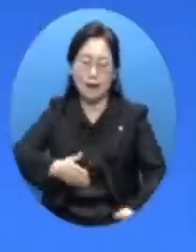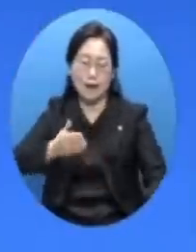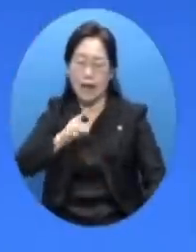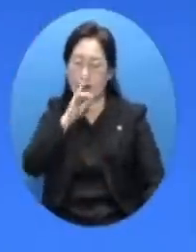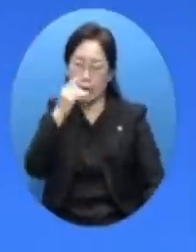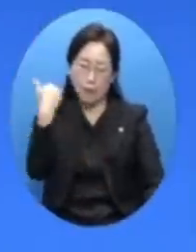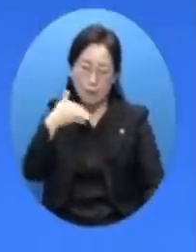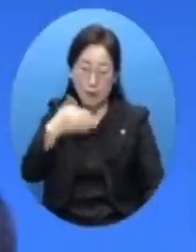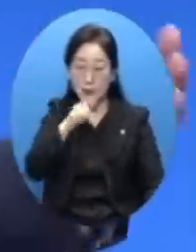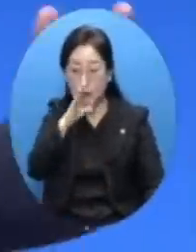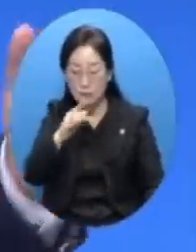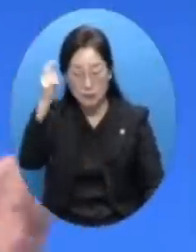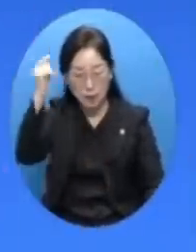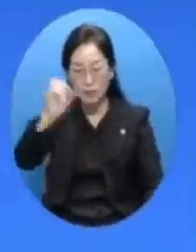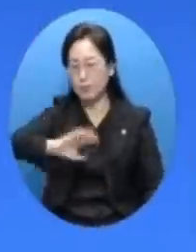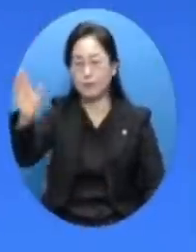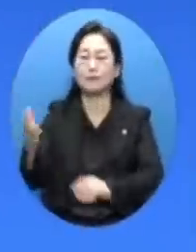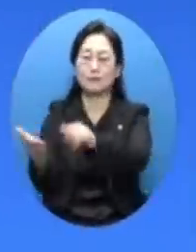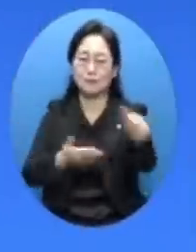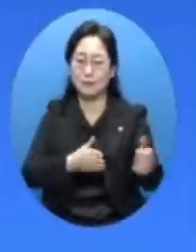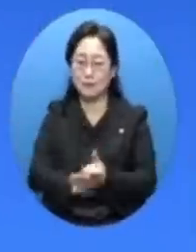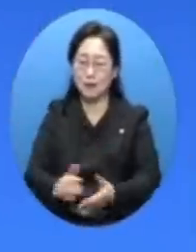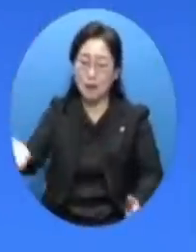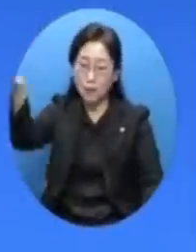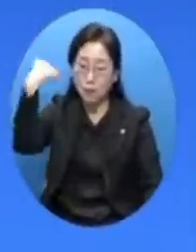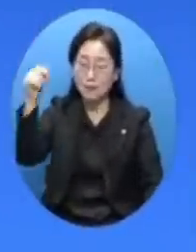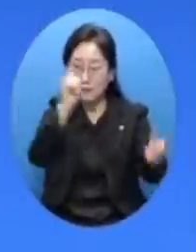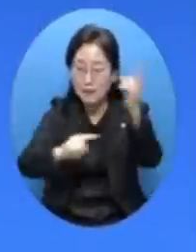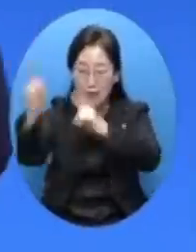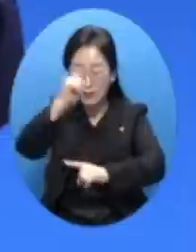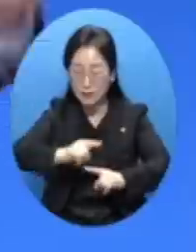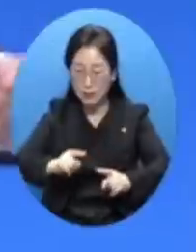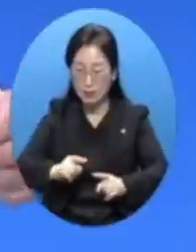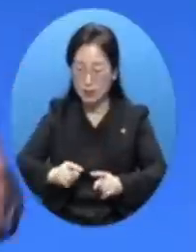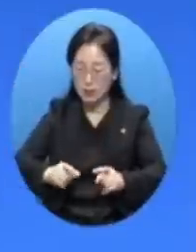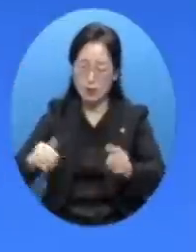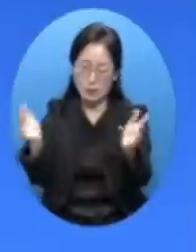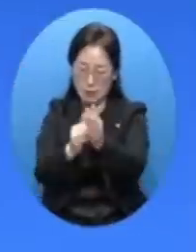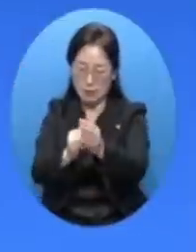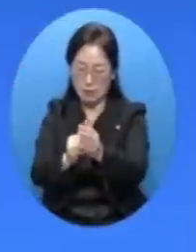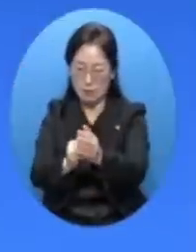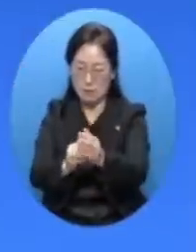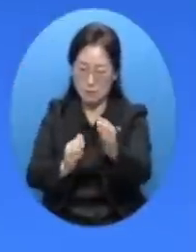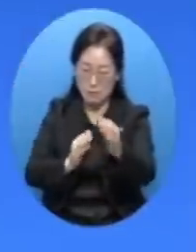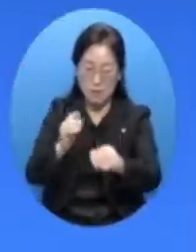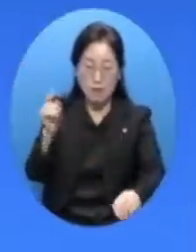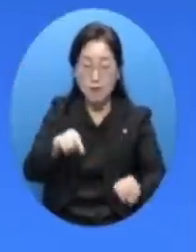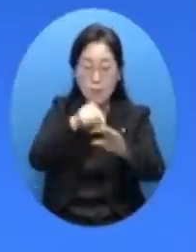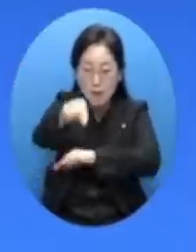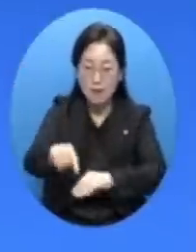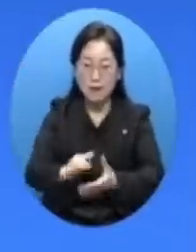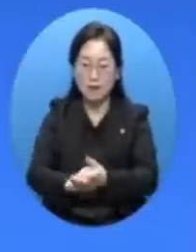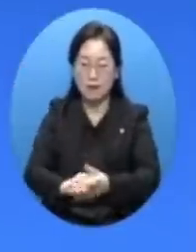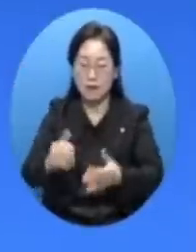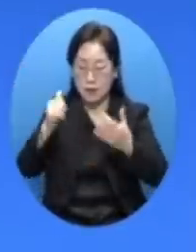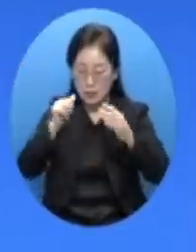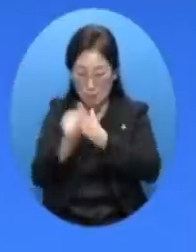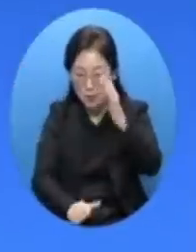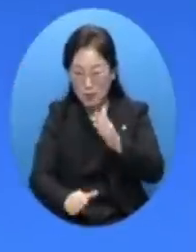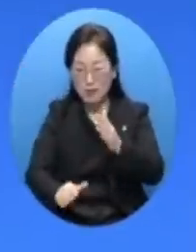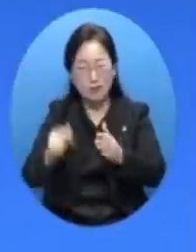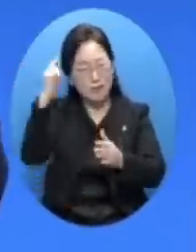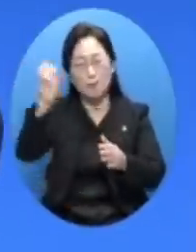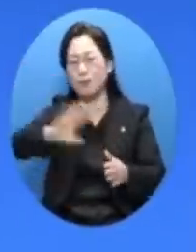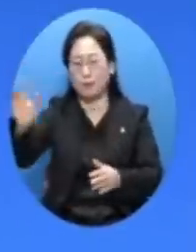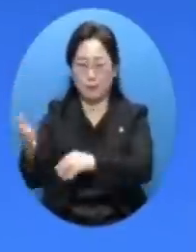된다는 생각에서 뛰쳐나와야 되는 것입니다. 과거의 상처의 공간에서 뛰어나와야 되는 것입니다. 실패의 공간에서 뛰어나와야 되는 것입니다. 많은